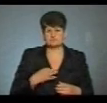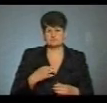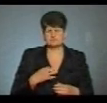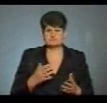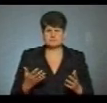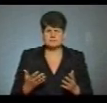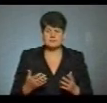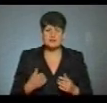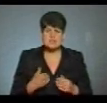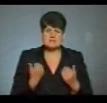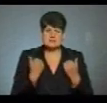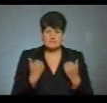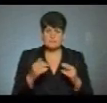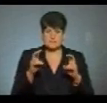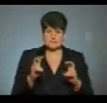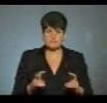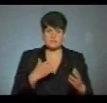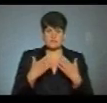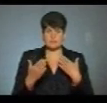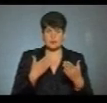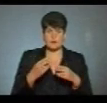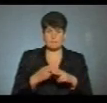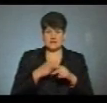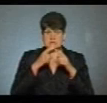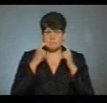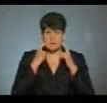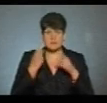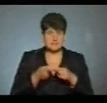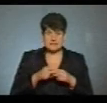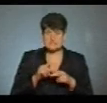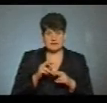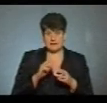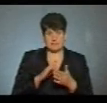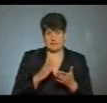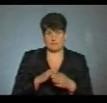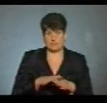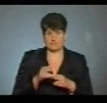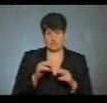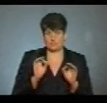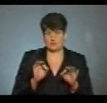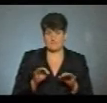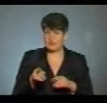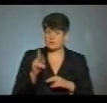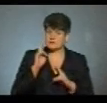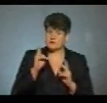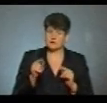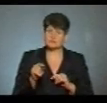Я з вами сижу і спілкуємося без маски. Це не зовсім правильно, бо я не впевнений,